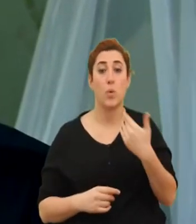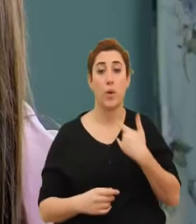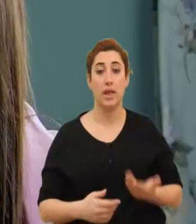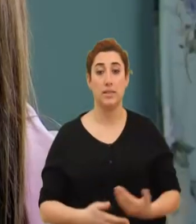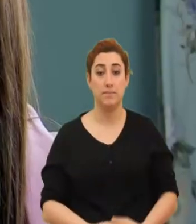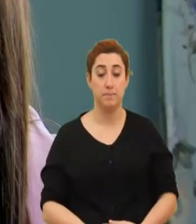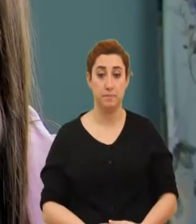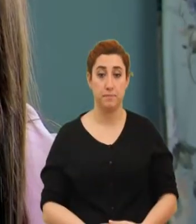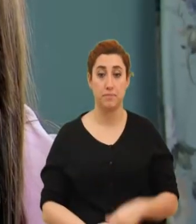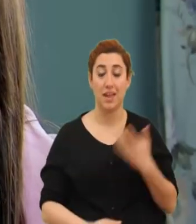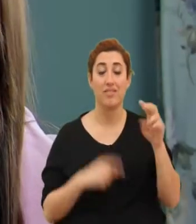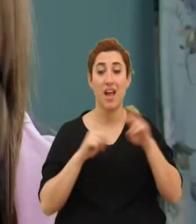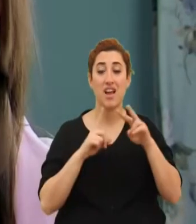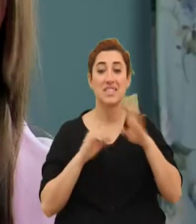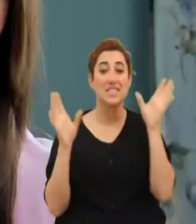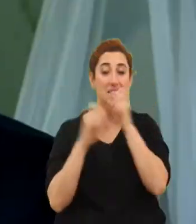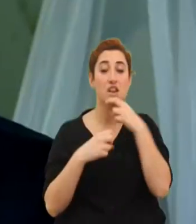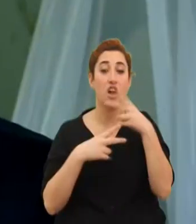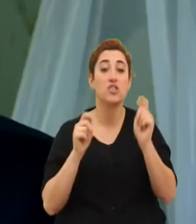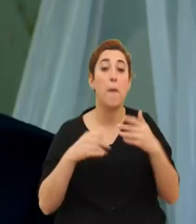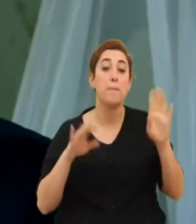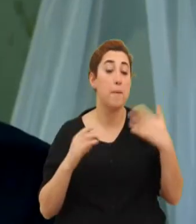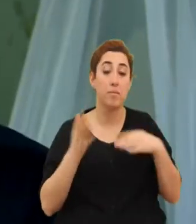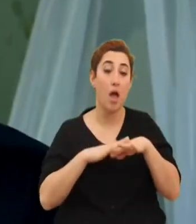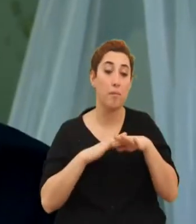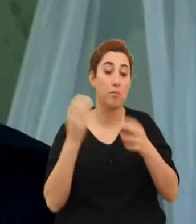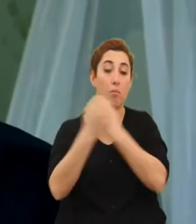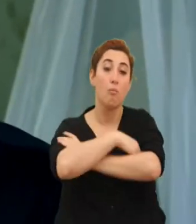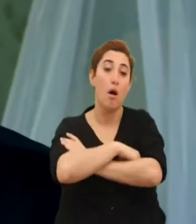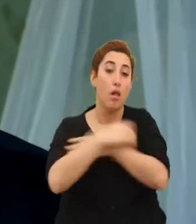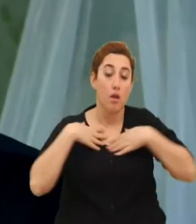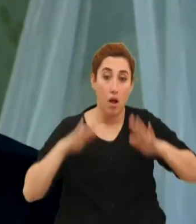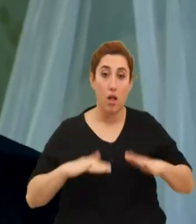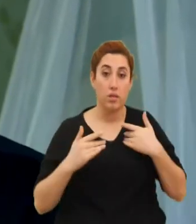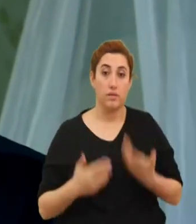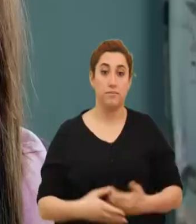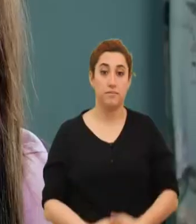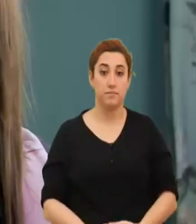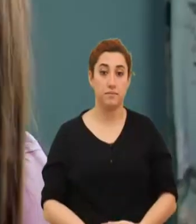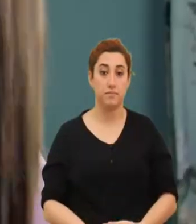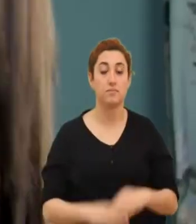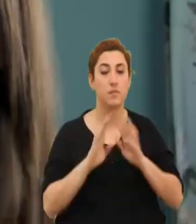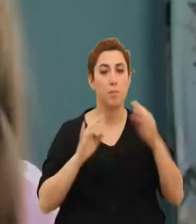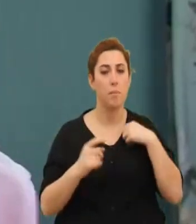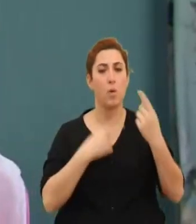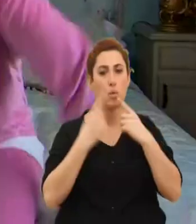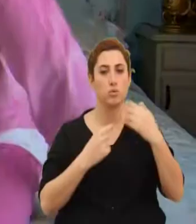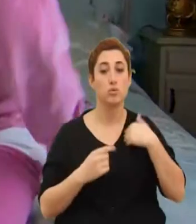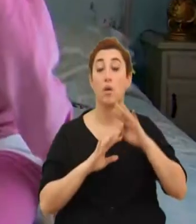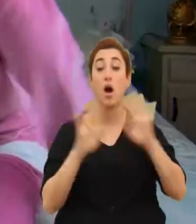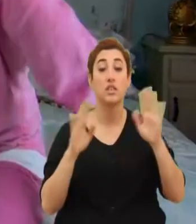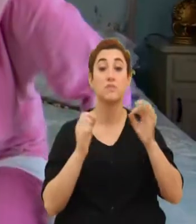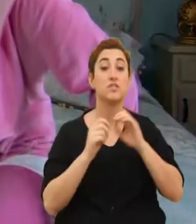söylemiş olurdum. Yani Nazlı'nın sırrını da açıklayamazdım. Ne yapayım? Elim kolum böyle bağlı kaldı aşağıda ya. Tamam, ben